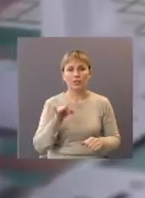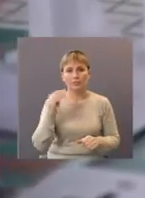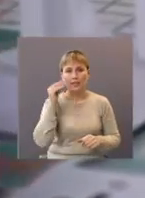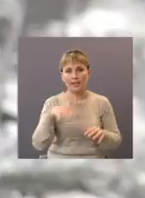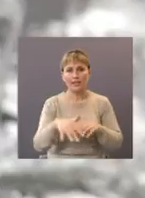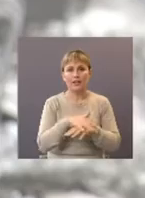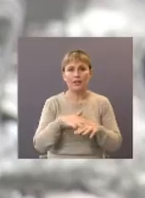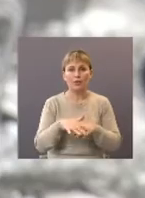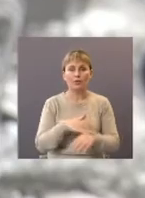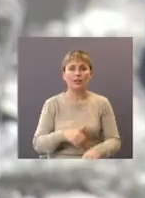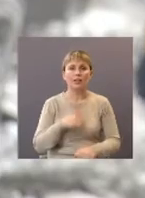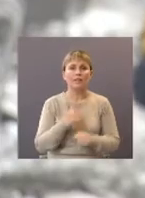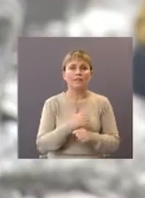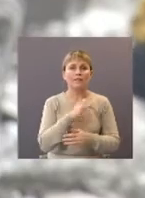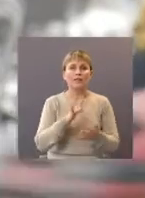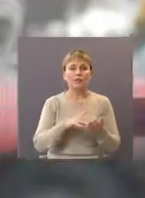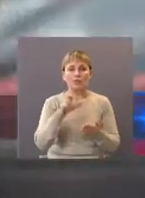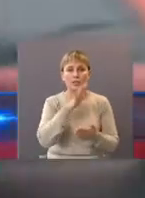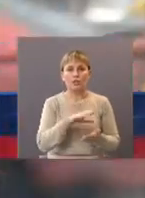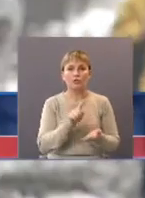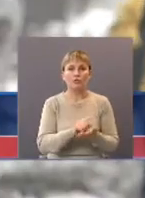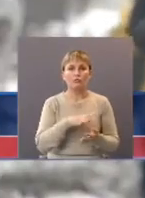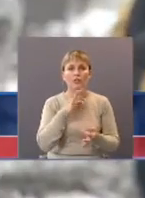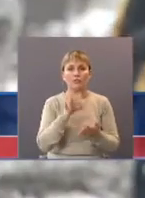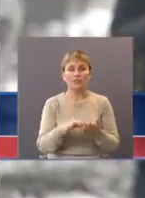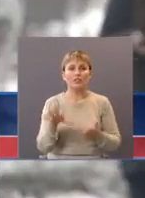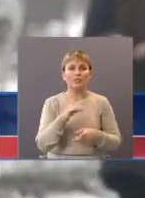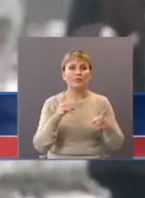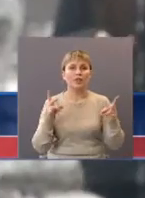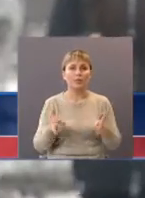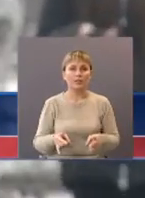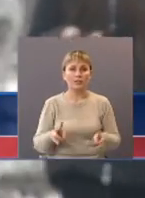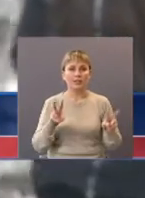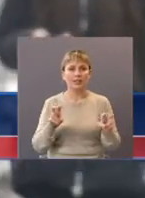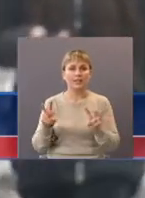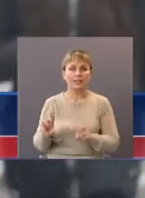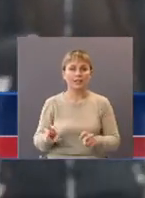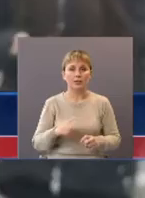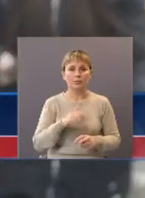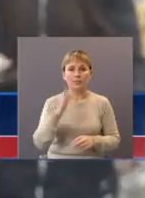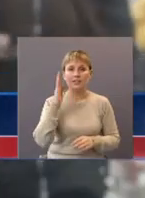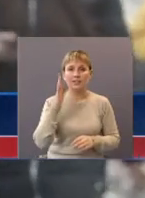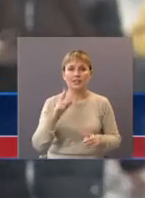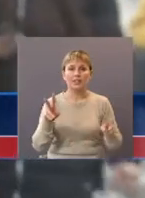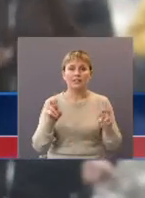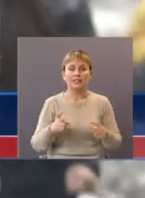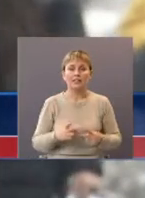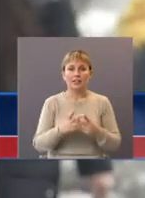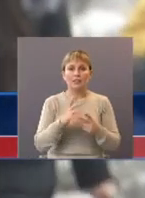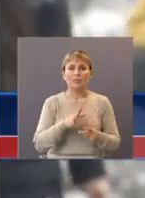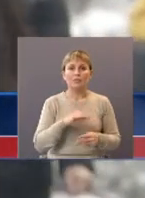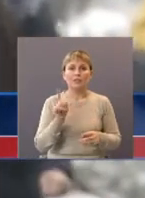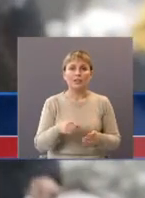народа. Главный город страны должен был отвечать всем необходимым критериям. В претендентах на звание столицы были